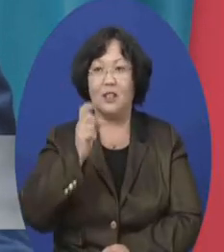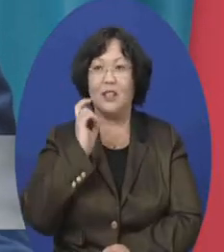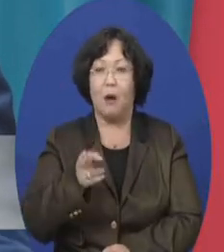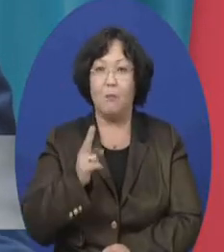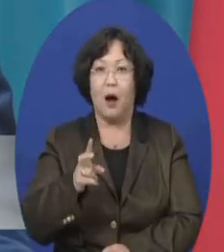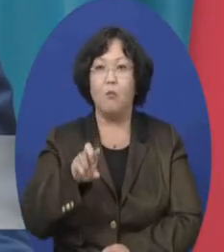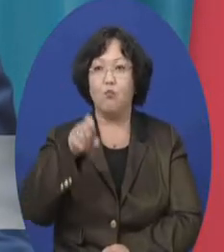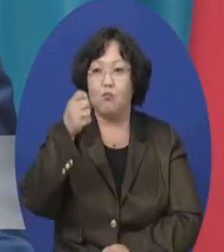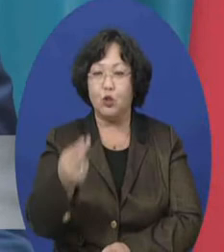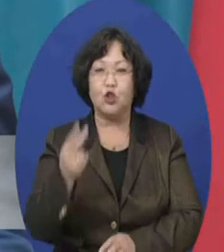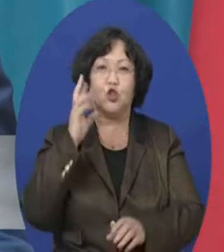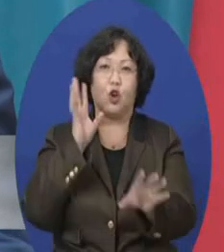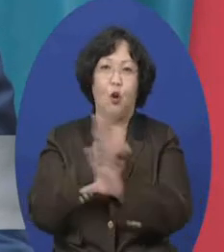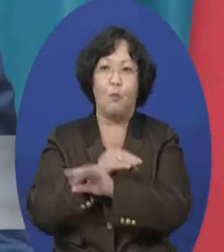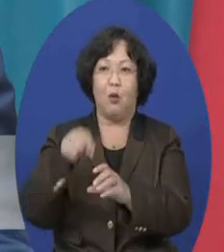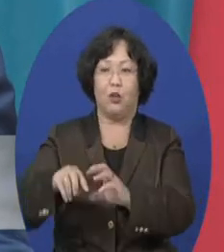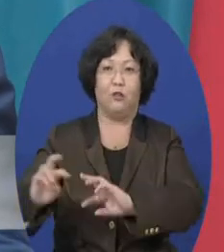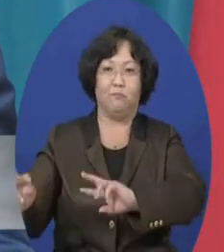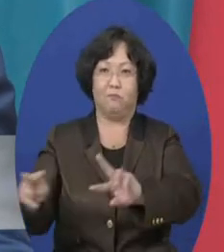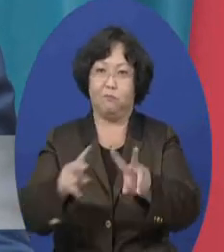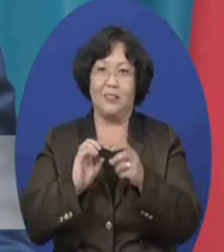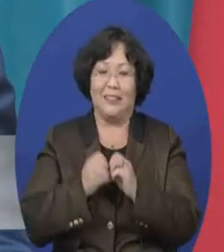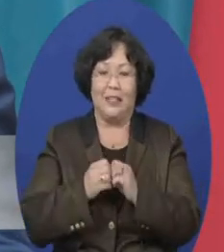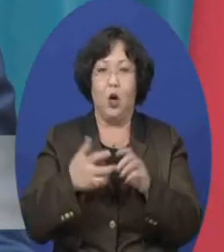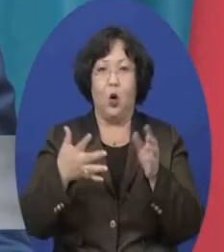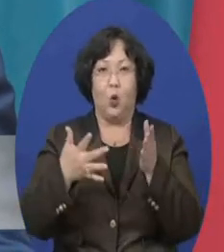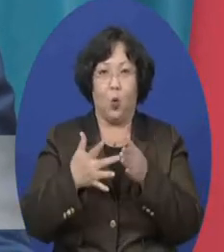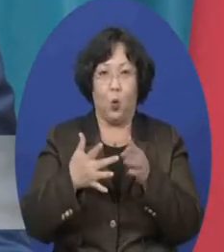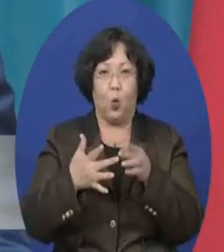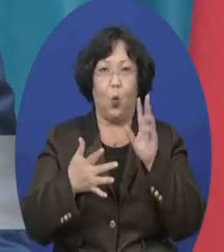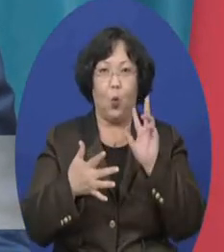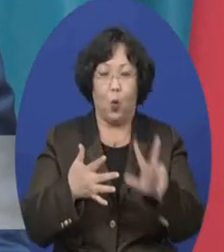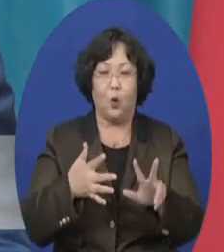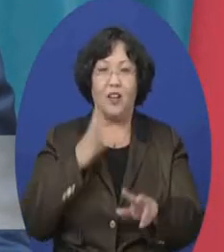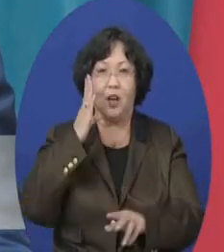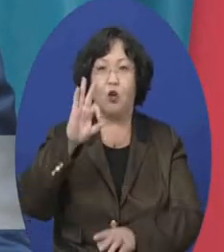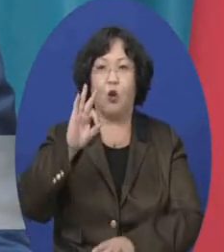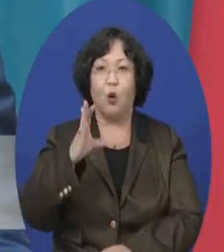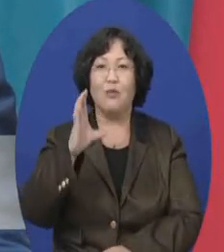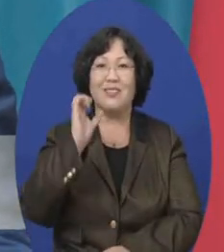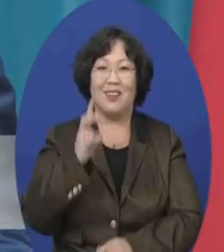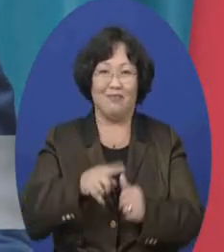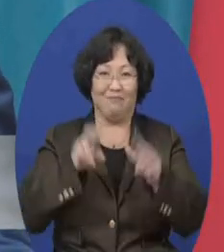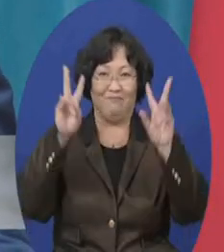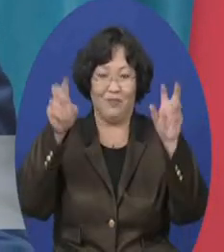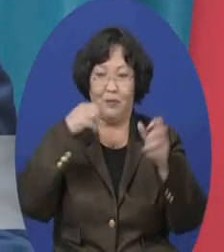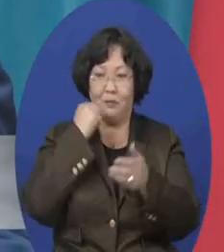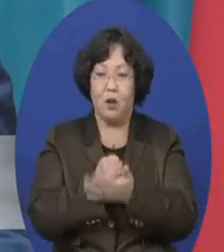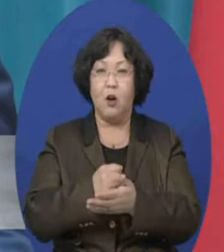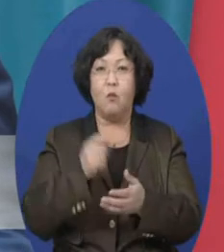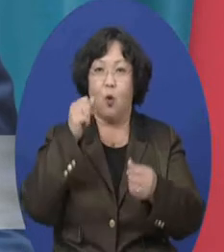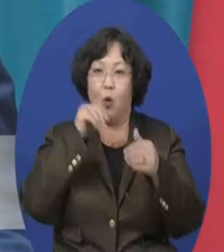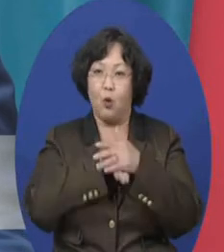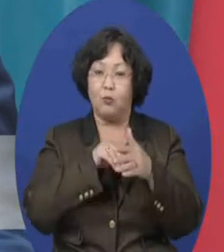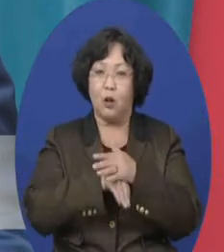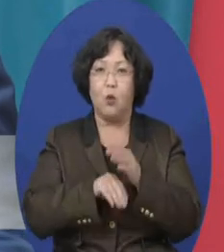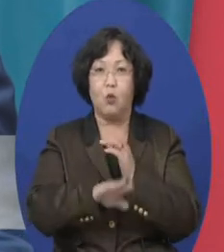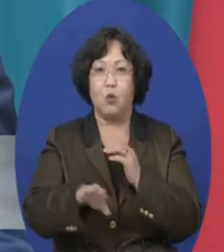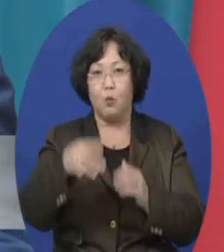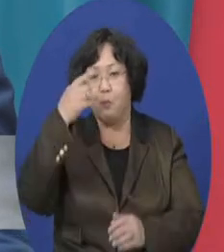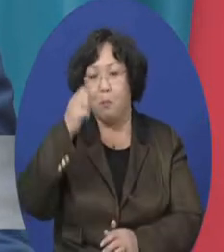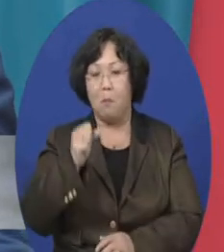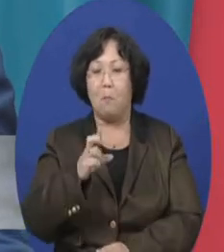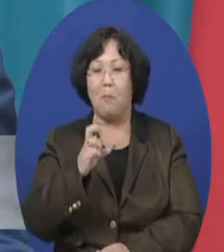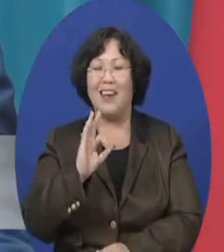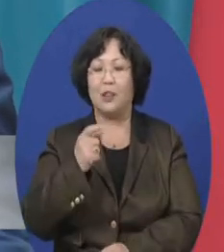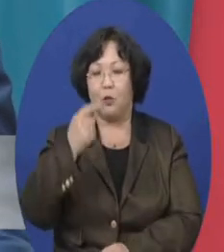бүтцийн шинжилт хийнэ. А гуравдугаарт ирээдүйн өв сангаар баталгаажсан хуримтлалтай Монгол өвт баялагтай эзэн Монгол иргэдийг бий